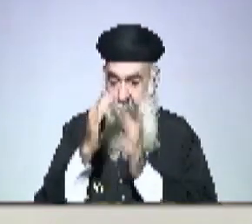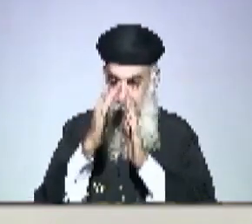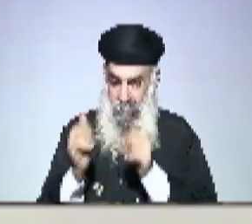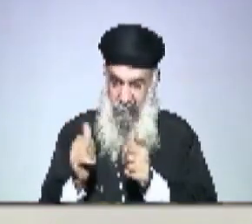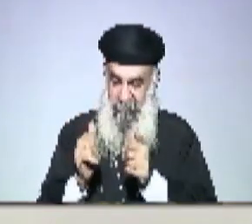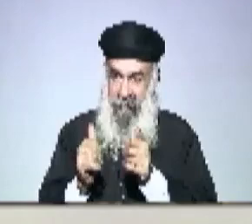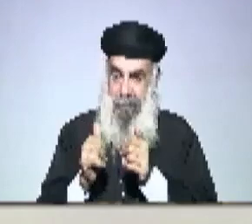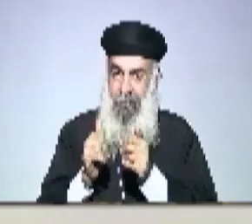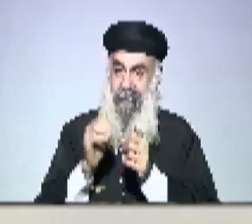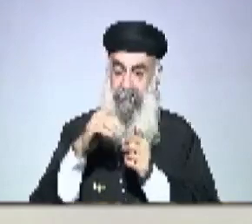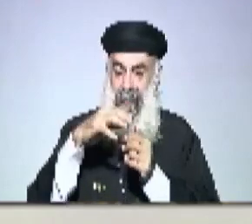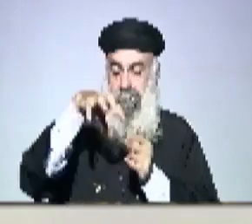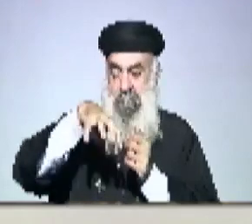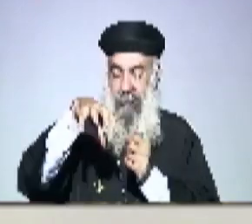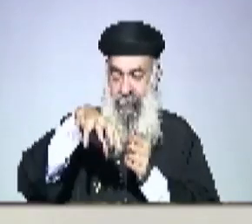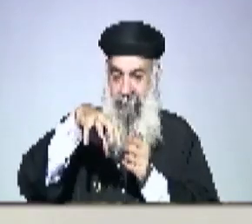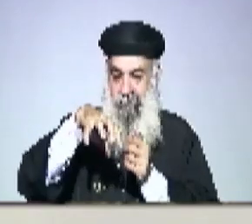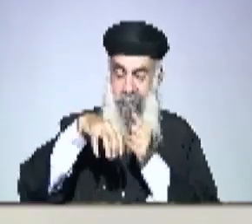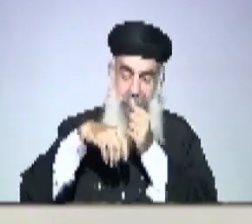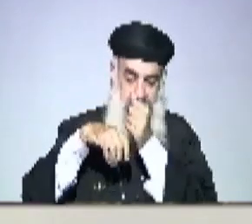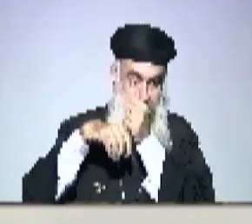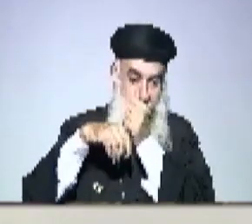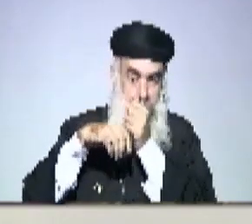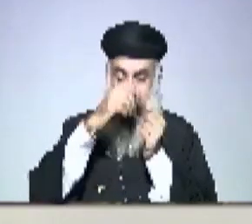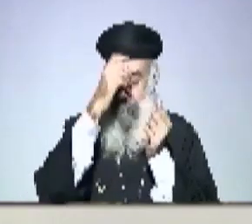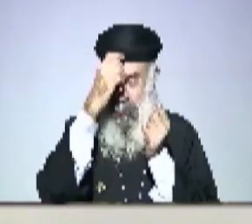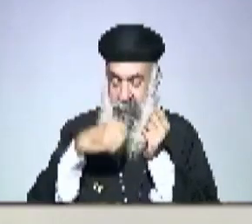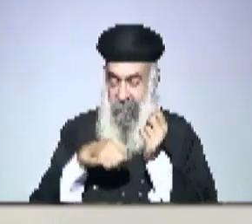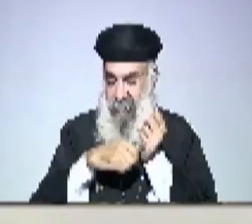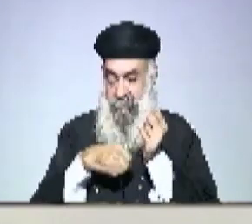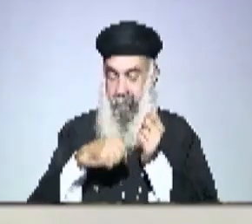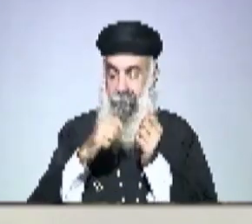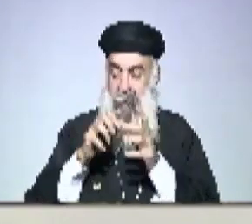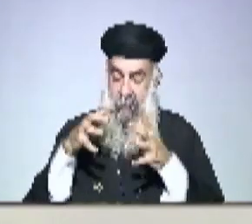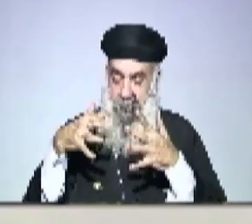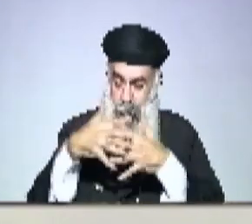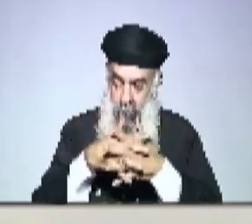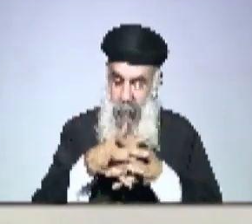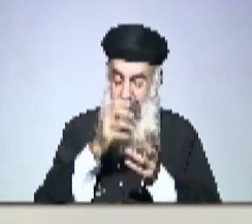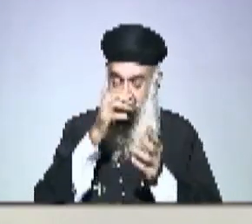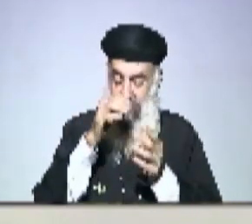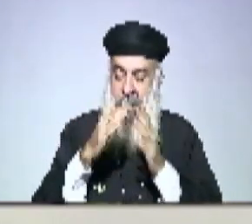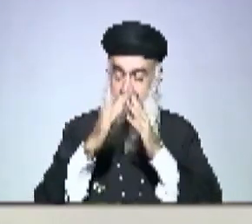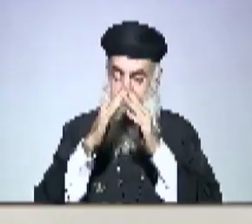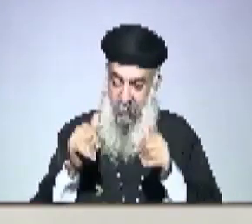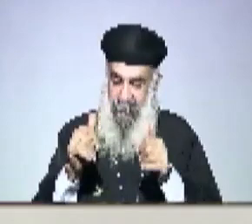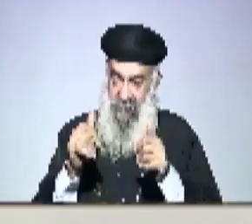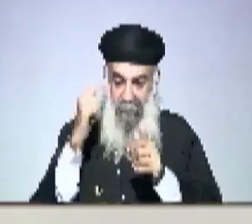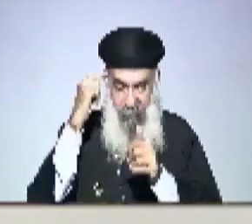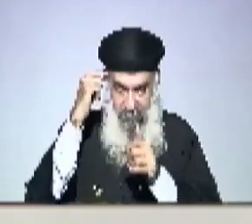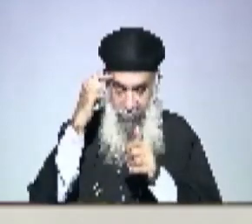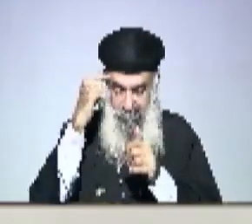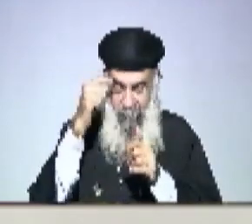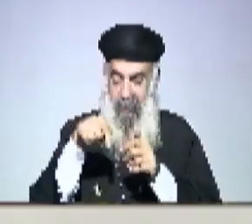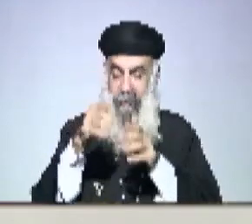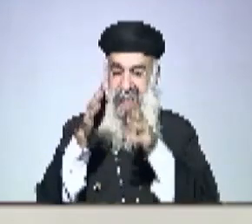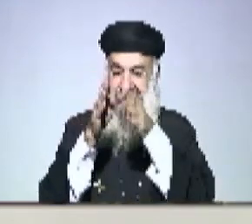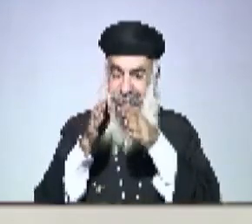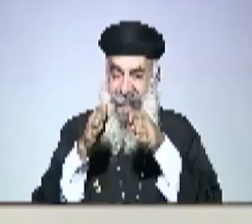على اساس دي بلدنا والكنيسه ابطيه مرتبطه بالنيل ومرتبطه بالثقافه ومرتبطه